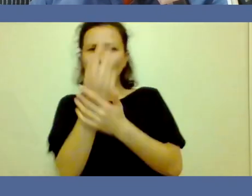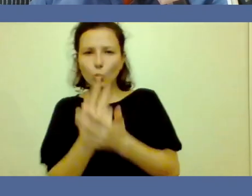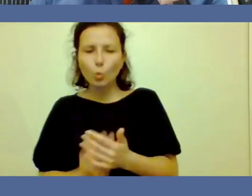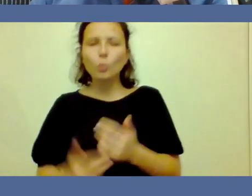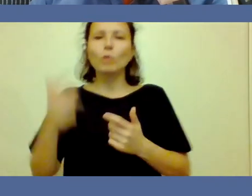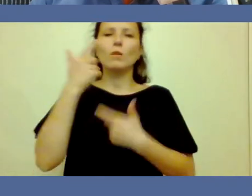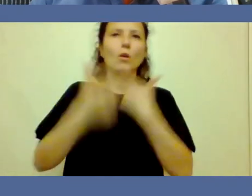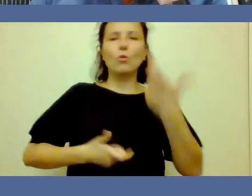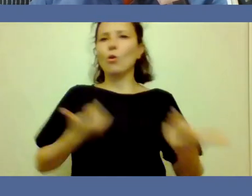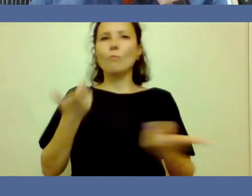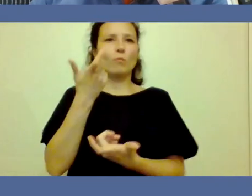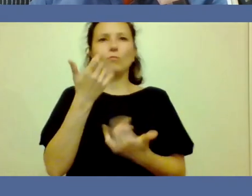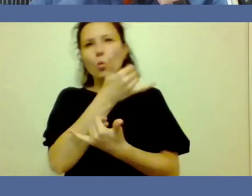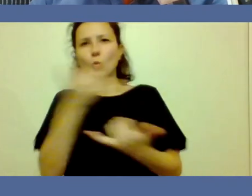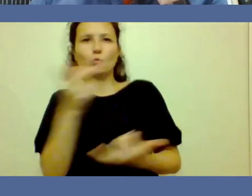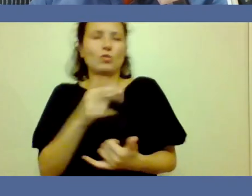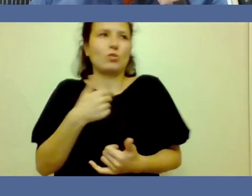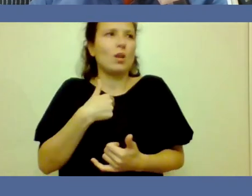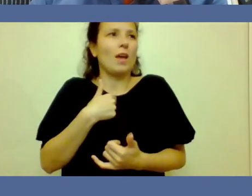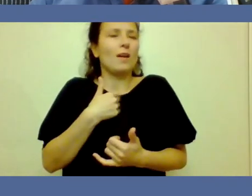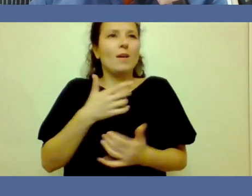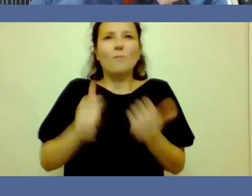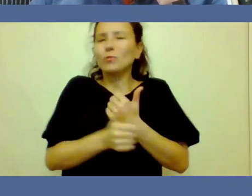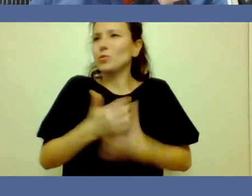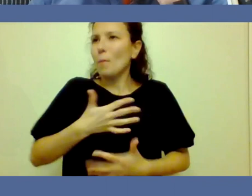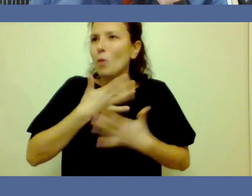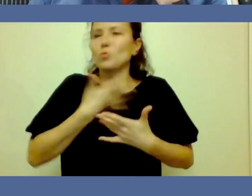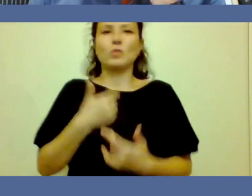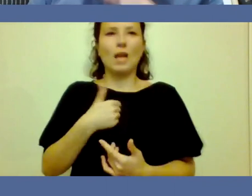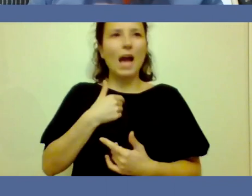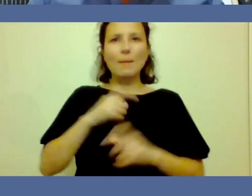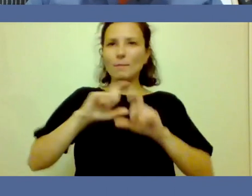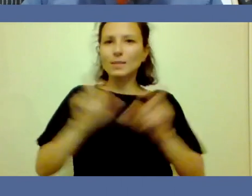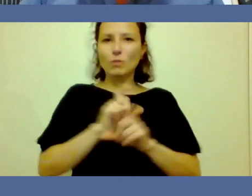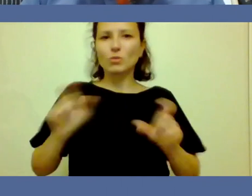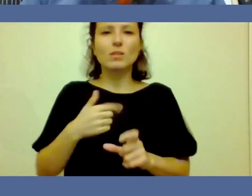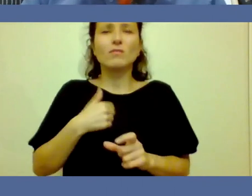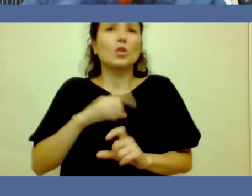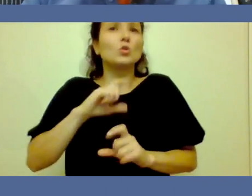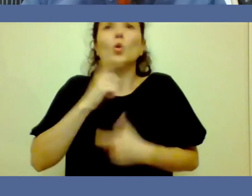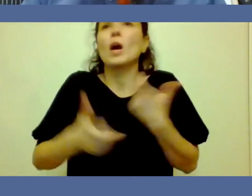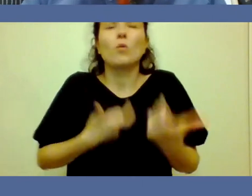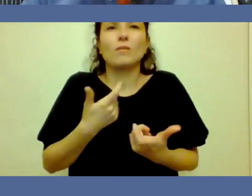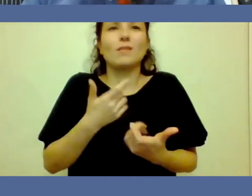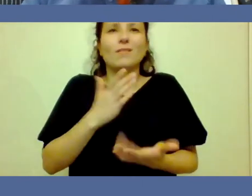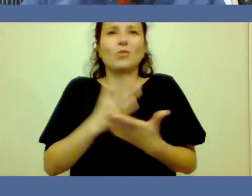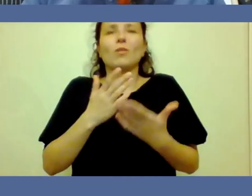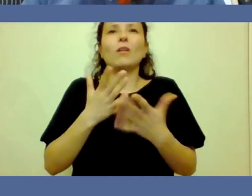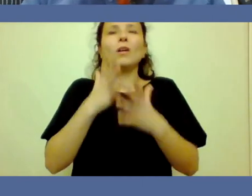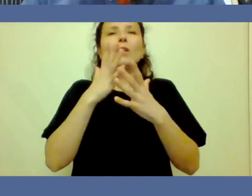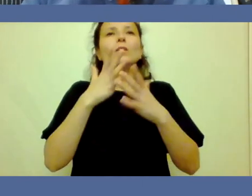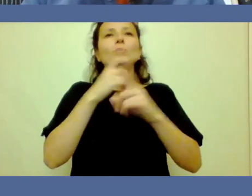że oni mogą to poczuć. Ja mam to cały czas. Więc ja jedyne, co robię, to się wyciszam. I bo ja